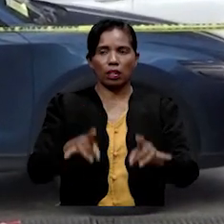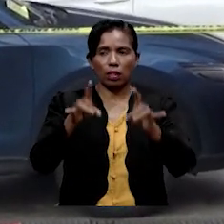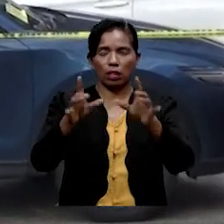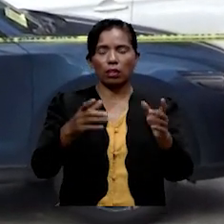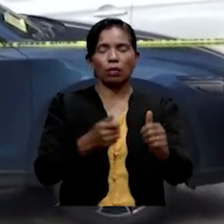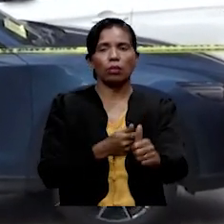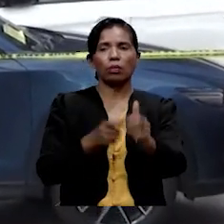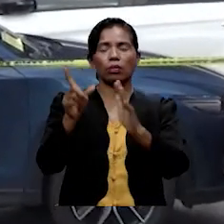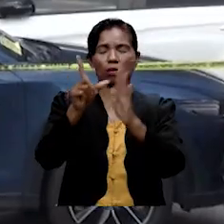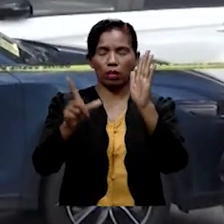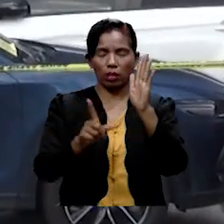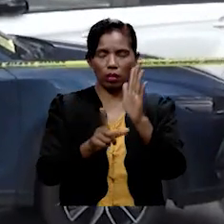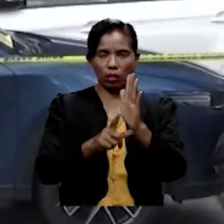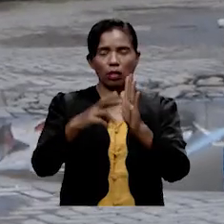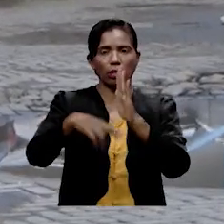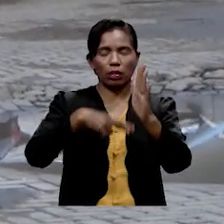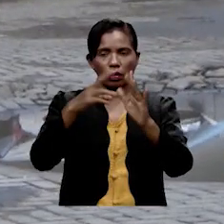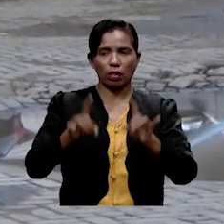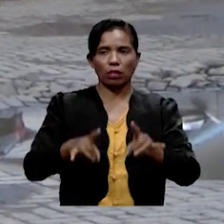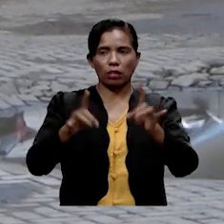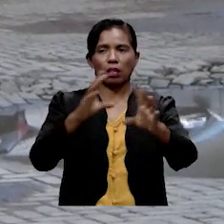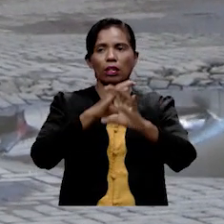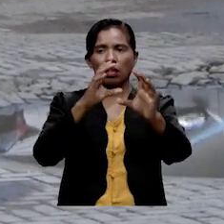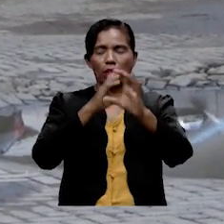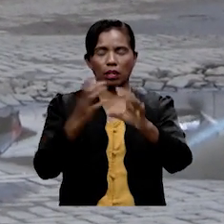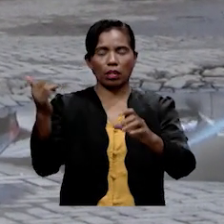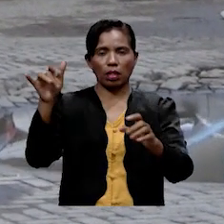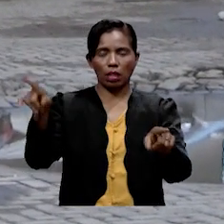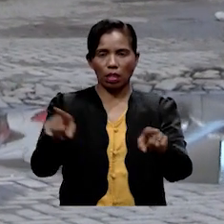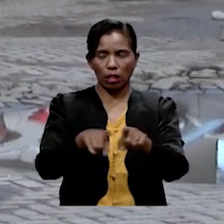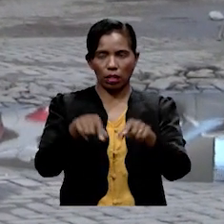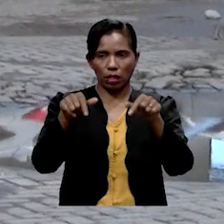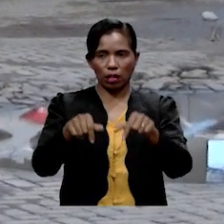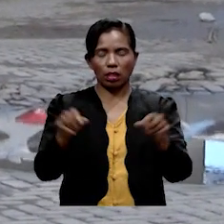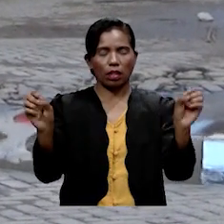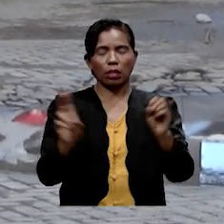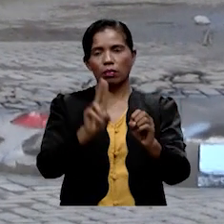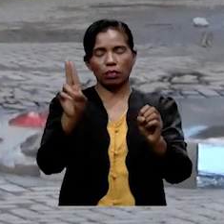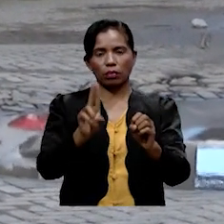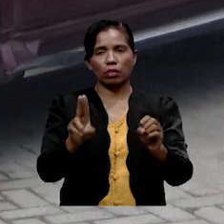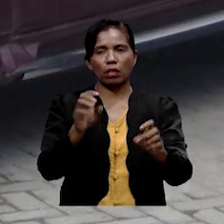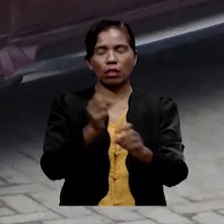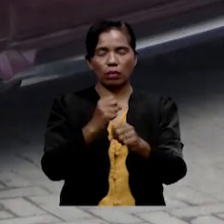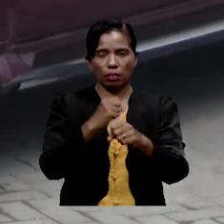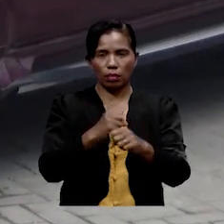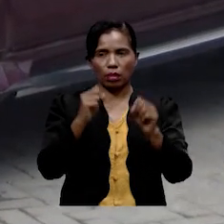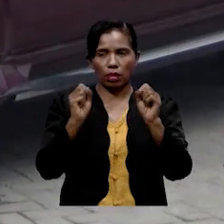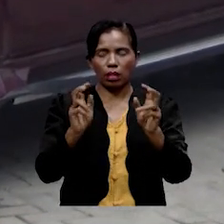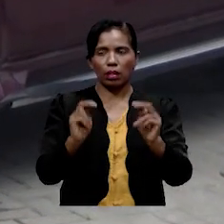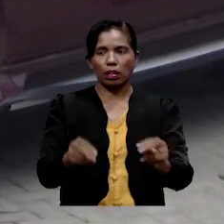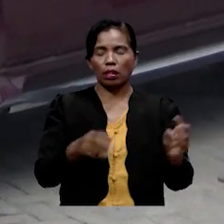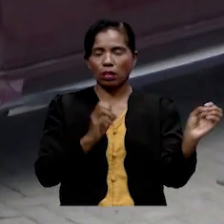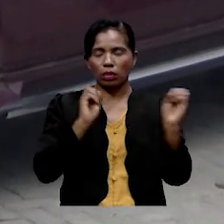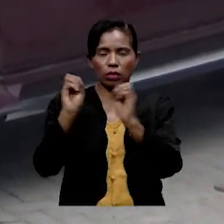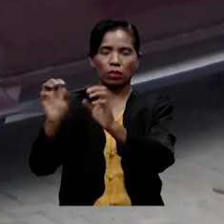notir lei transit rodoviario australinian kareta hokon di saun sira hanesane la autoriza ona atu hal operasaun no tenki